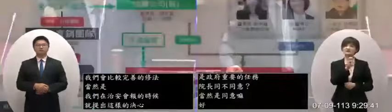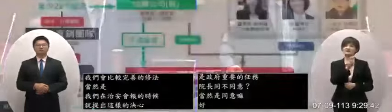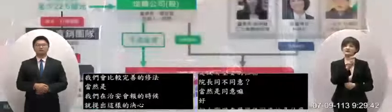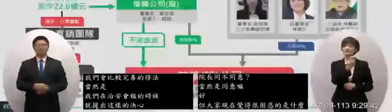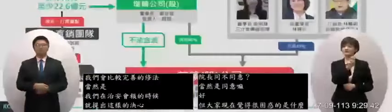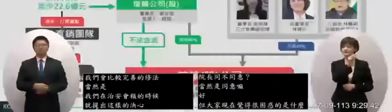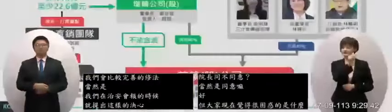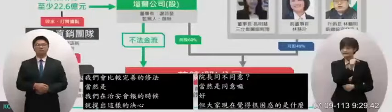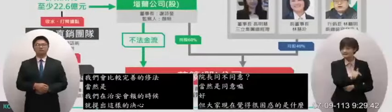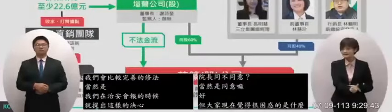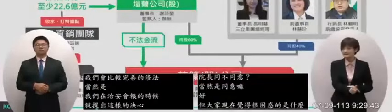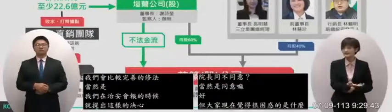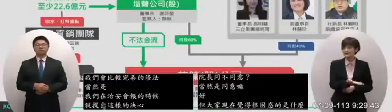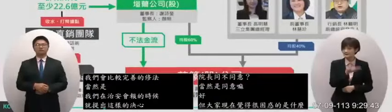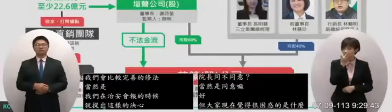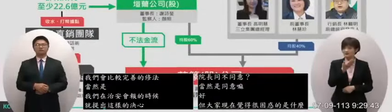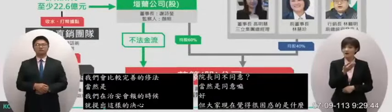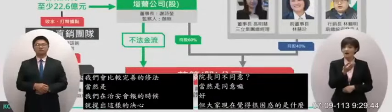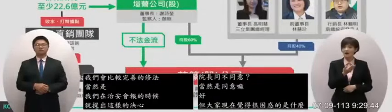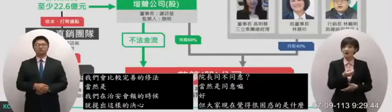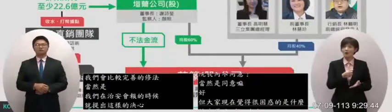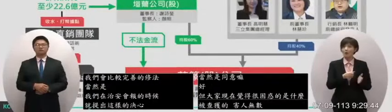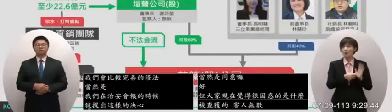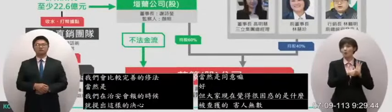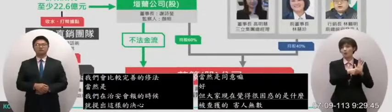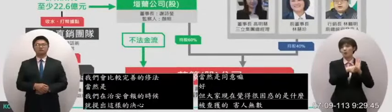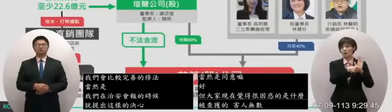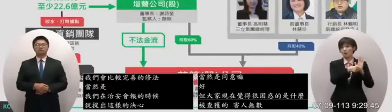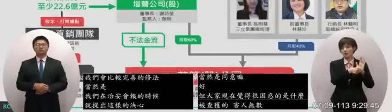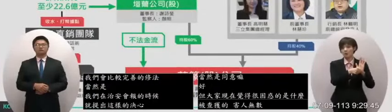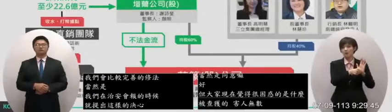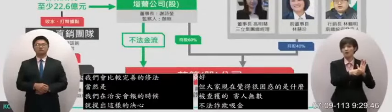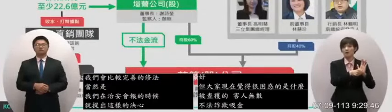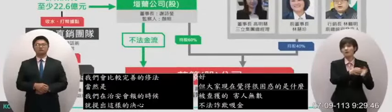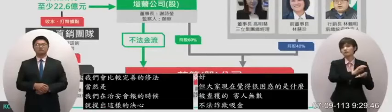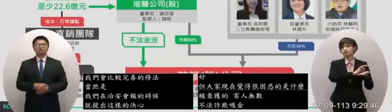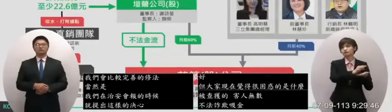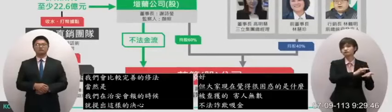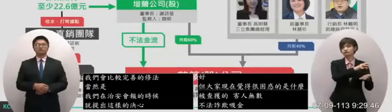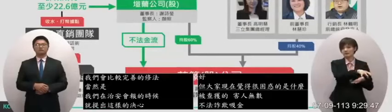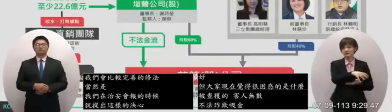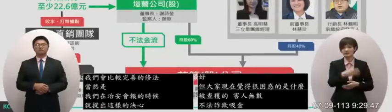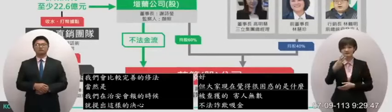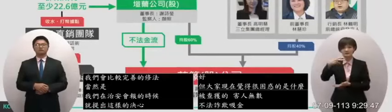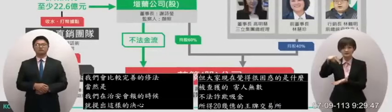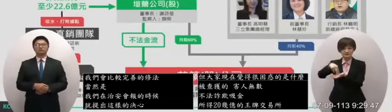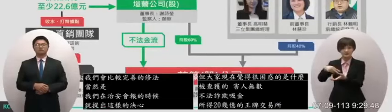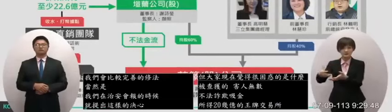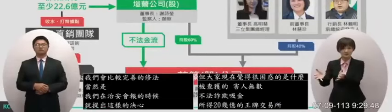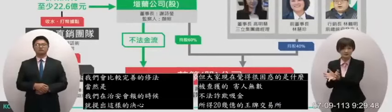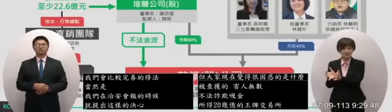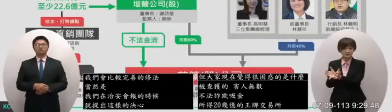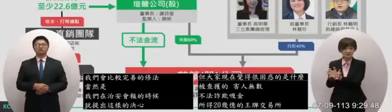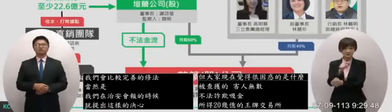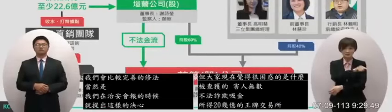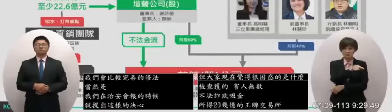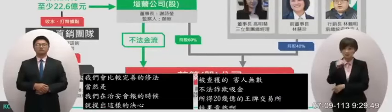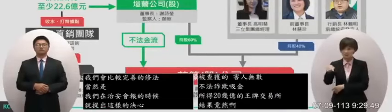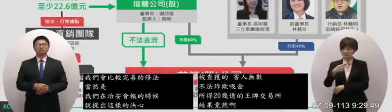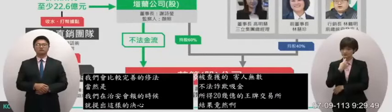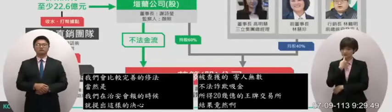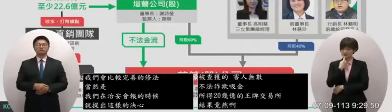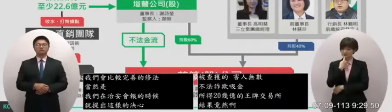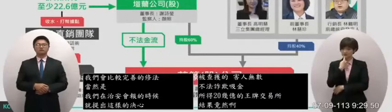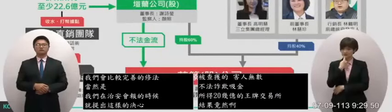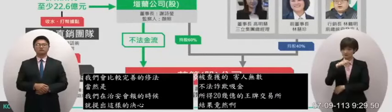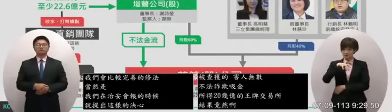所，结果竟然啊跟我们的三立集团在洗钱的网络当中有一个移转公